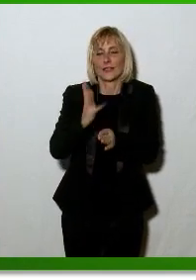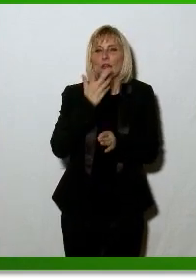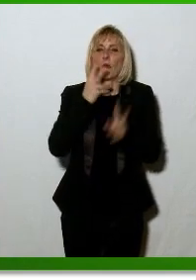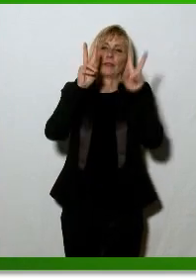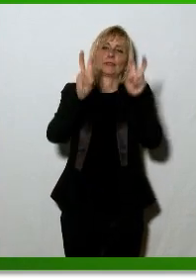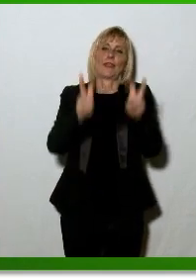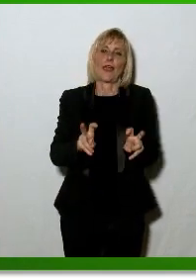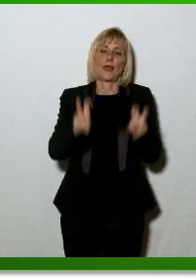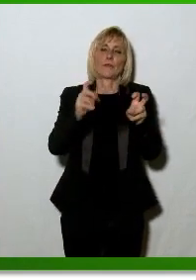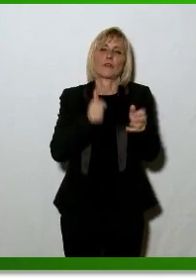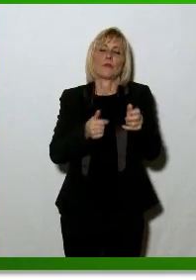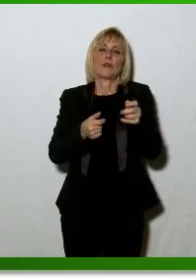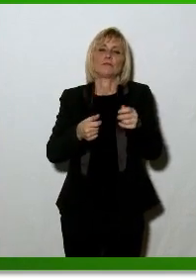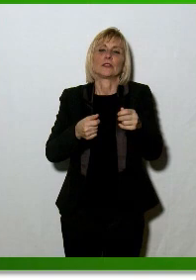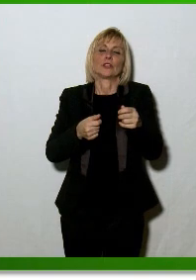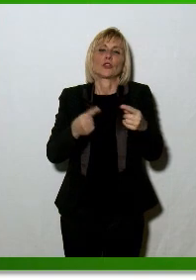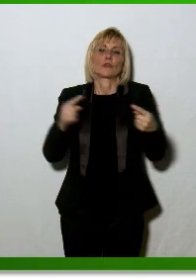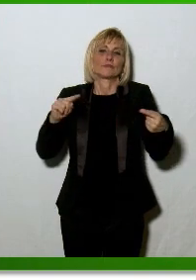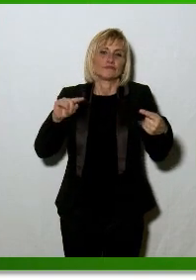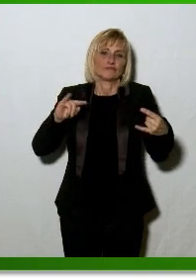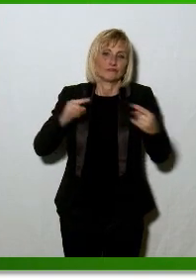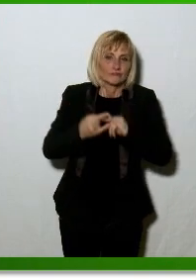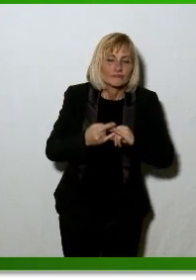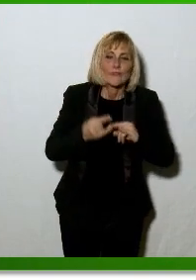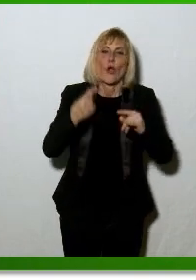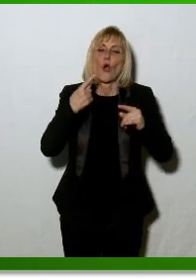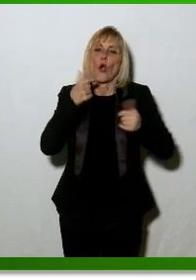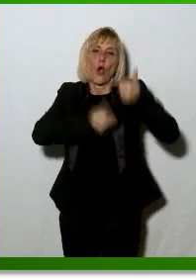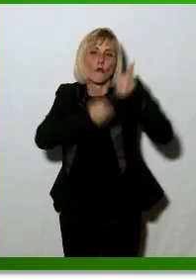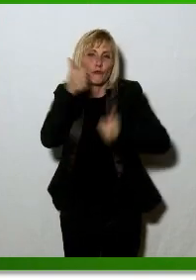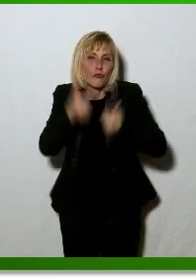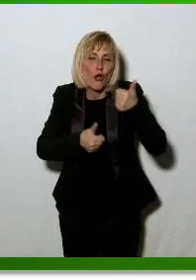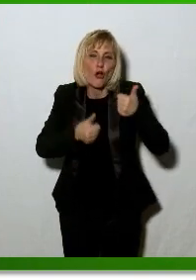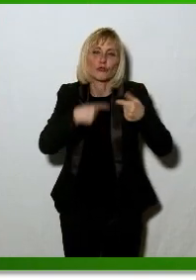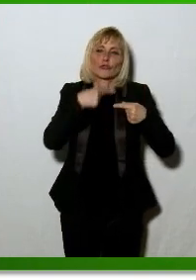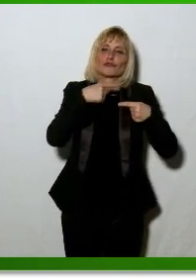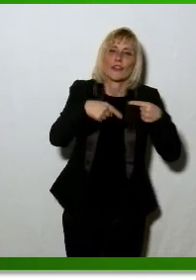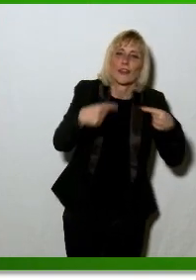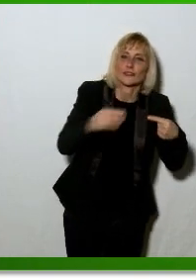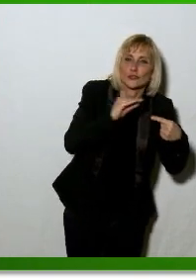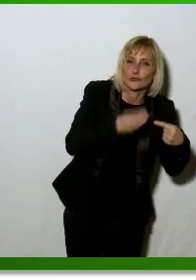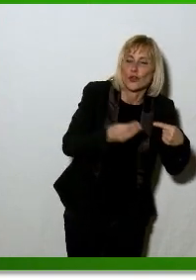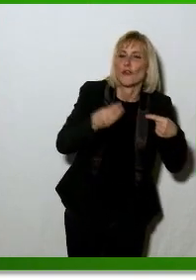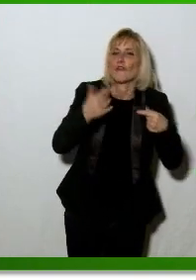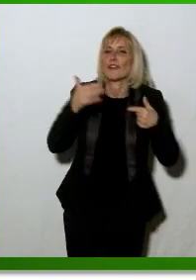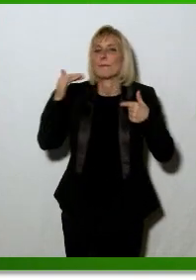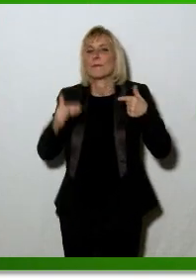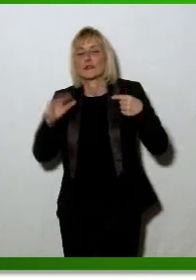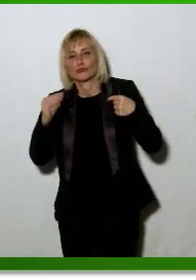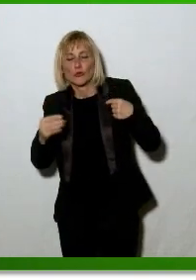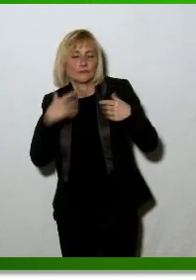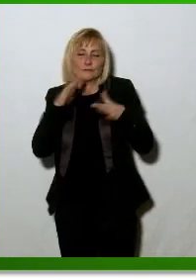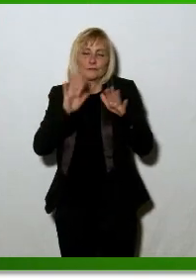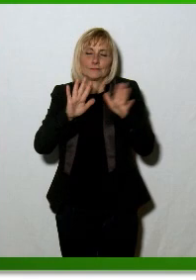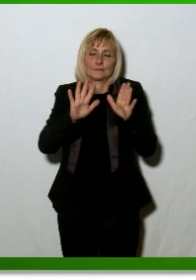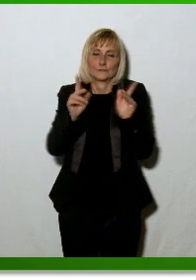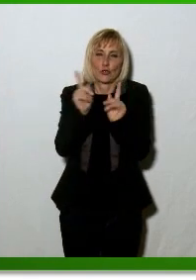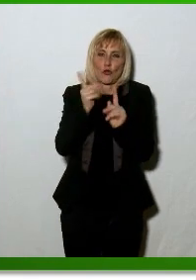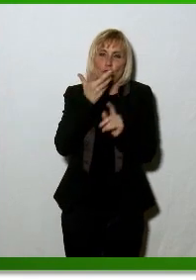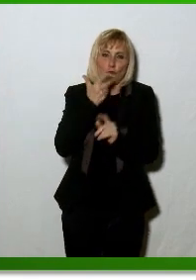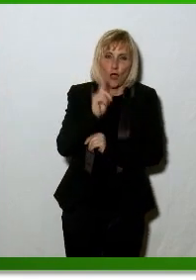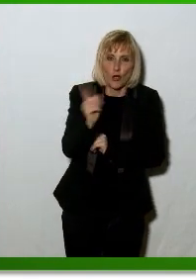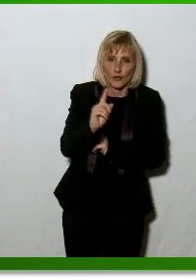un tema di scontro o di confronto tra generazioni Non non c'è una generazione migliore